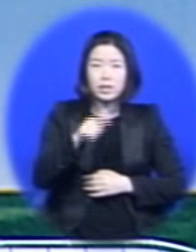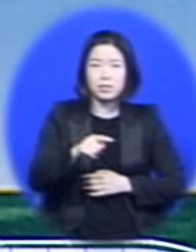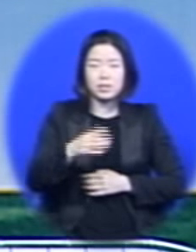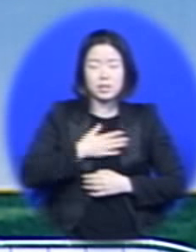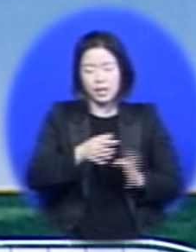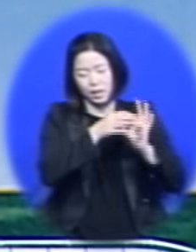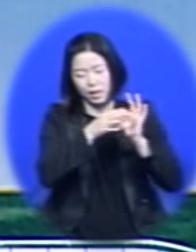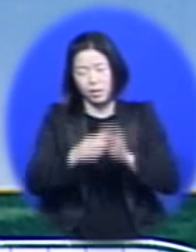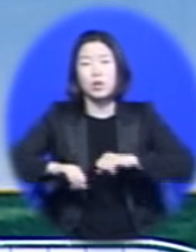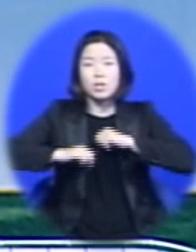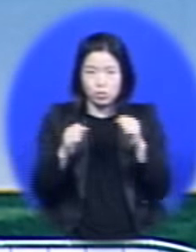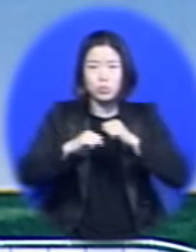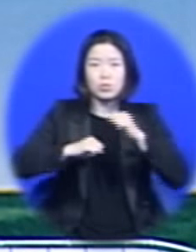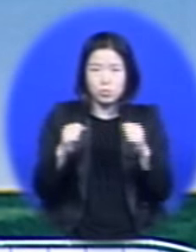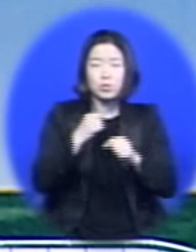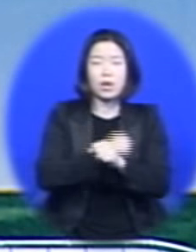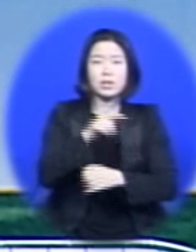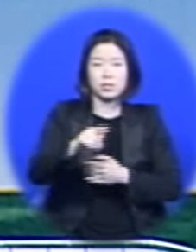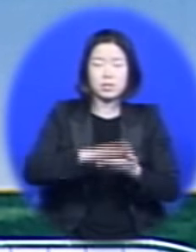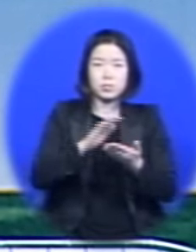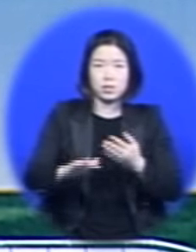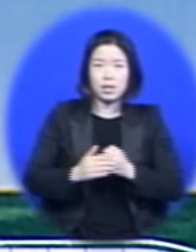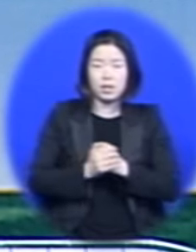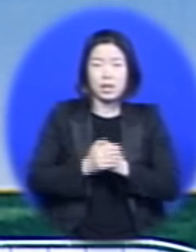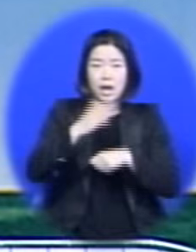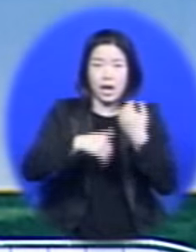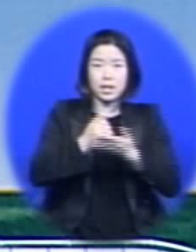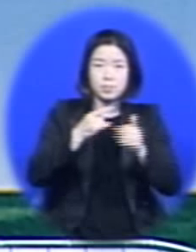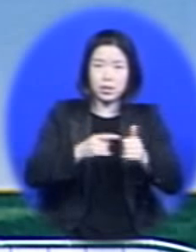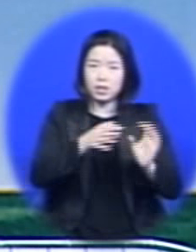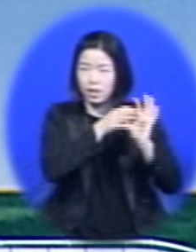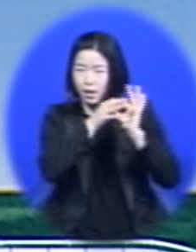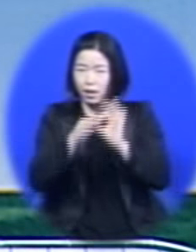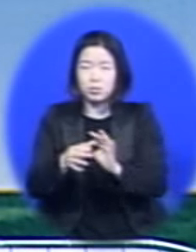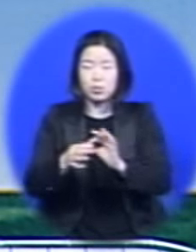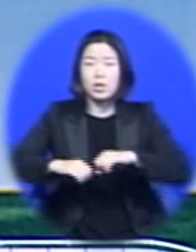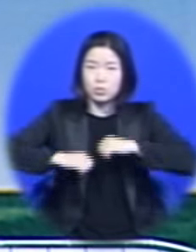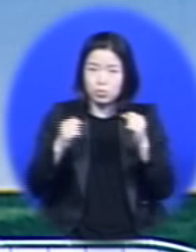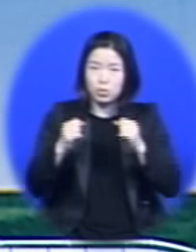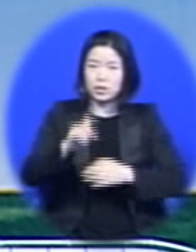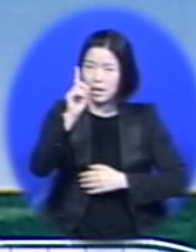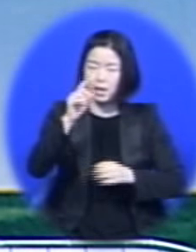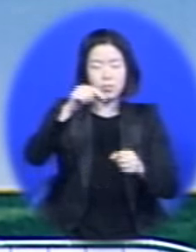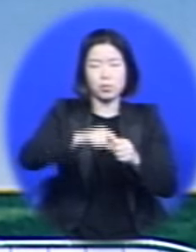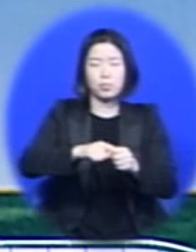있는 것입니다. 하나님께 계속 순종하는 것이 저의 한 가지 목표입니다.